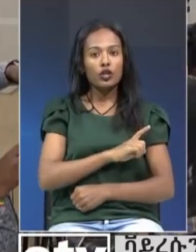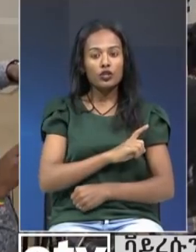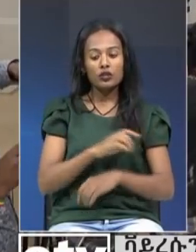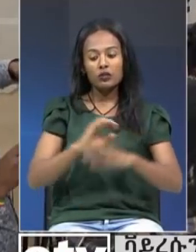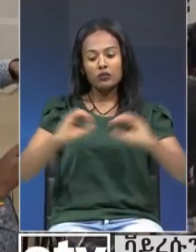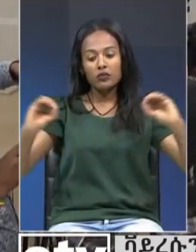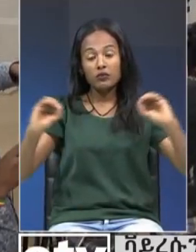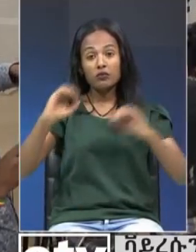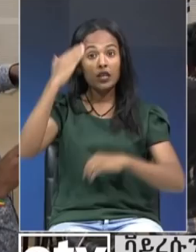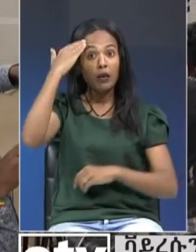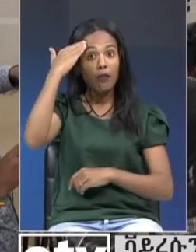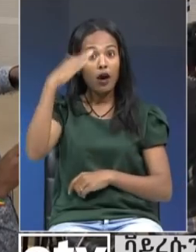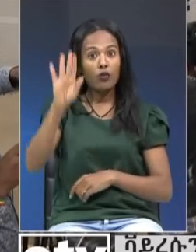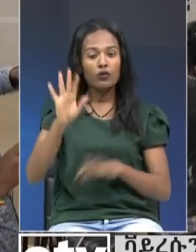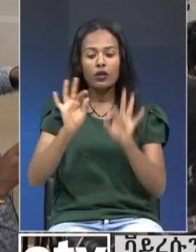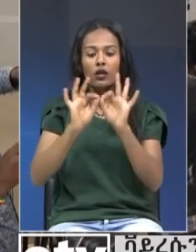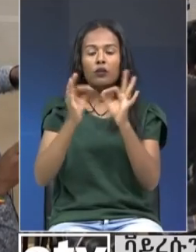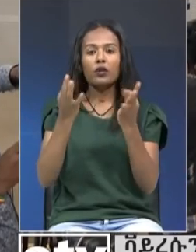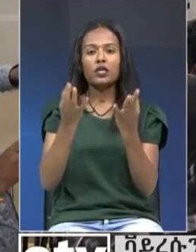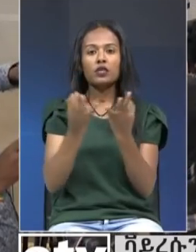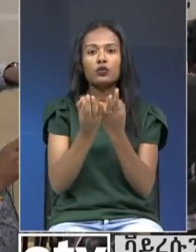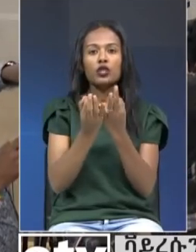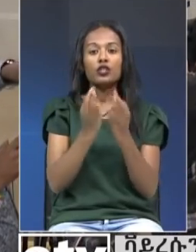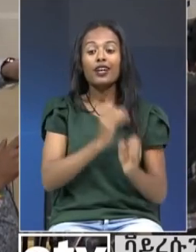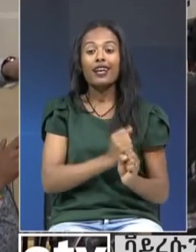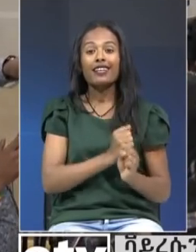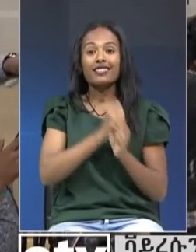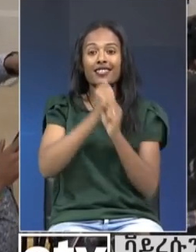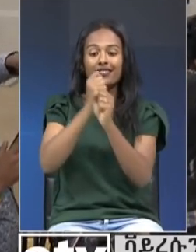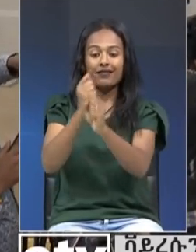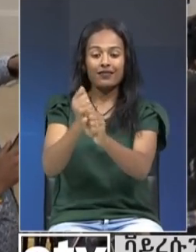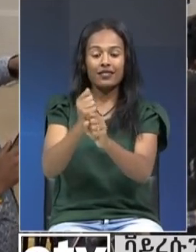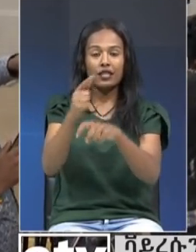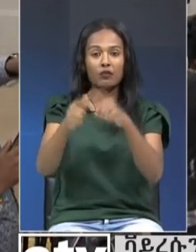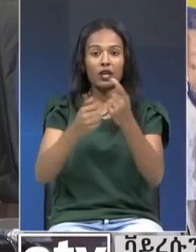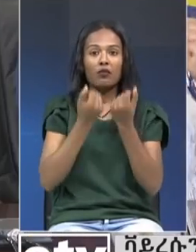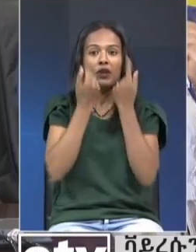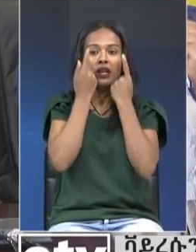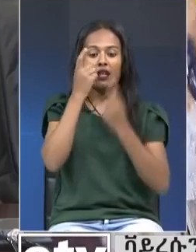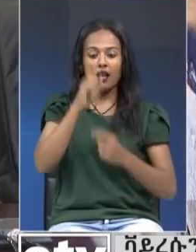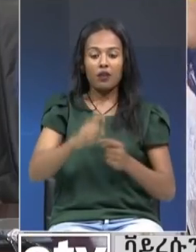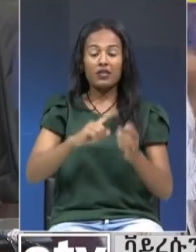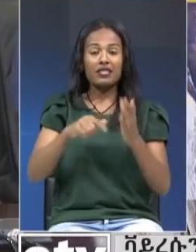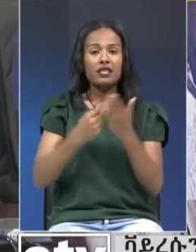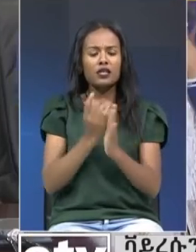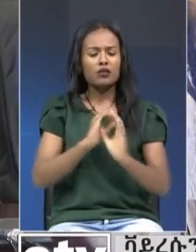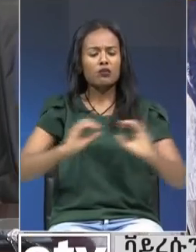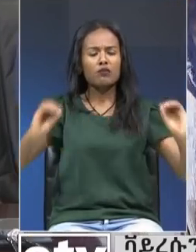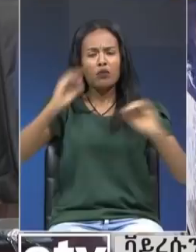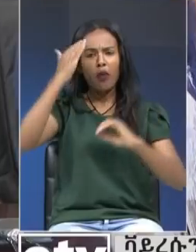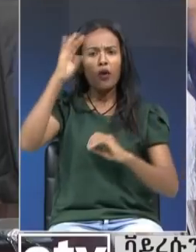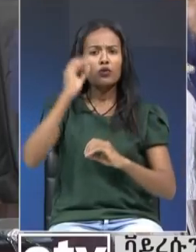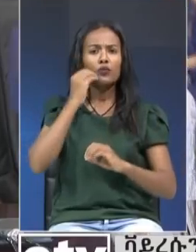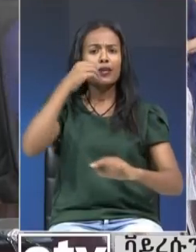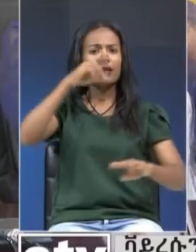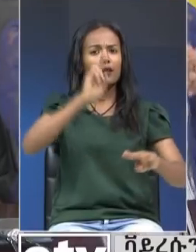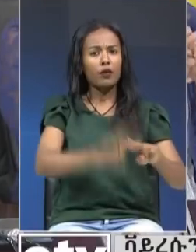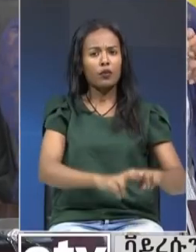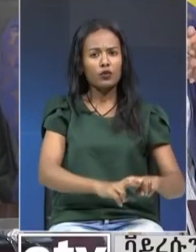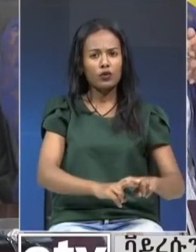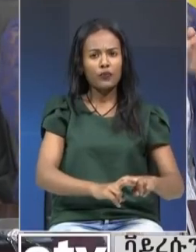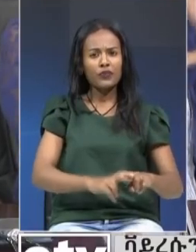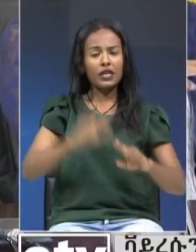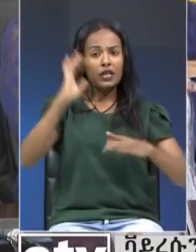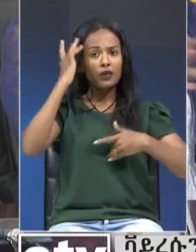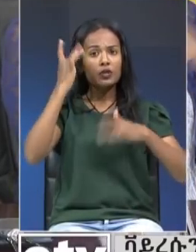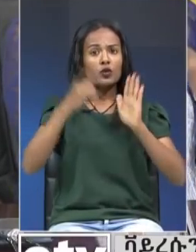ምንም የማያውቁት ቤተሰቦቻችን ጋር ይዘን እንደምንሄድ መረዳት ይኖረን። ስለዚህ ምንም የማያውቁት እቤት የተቀመጡት